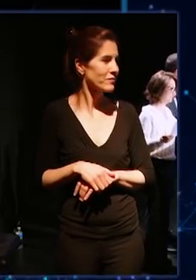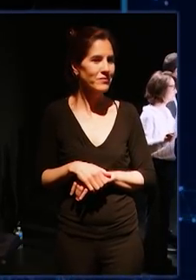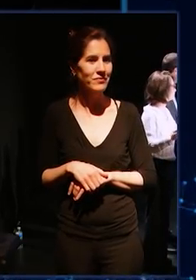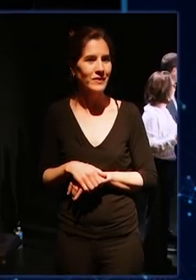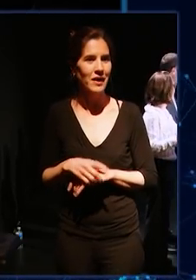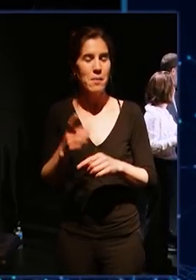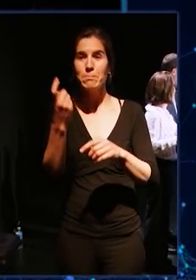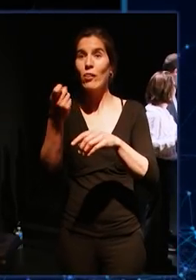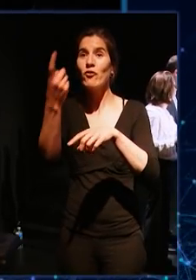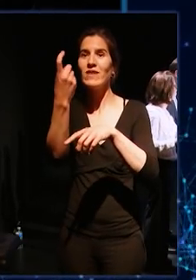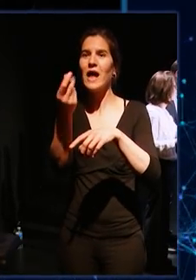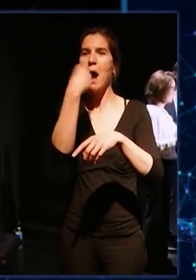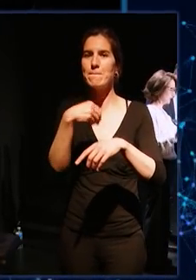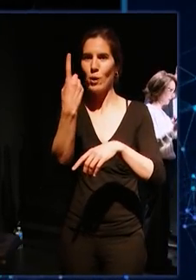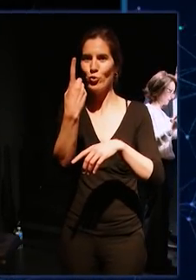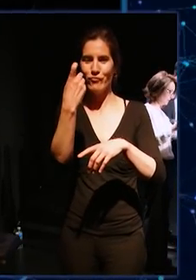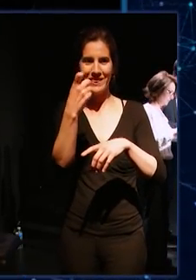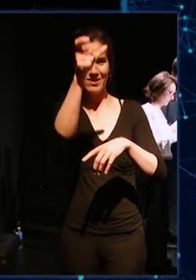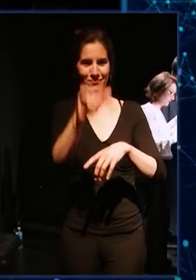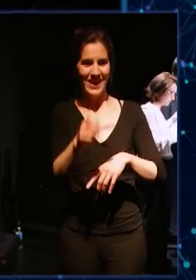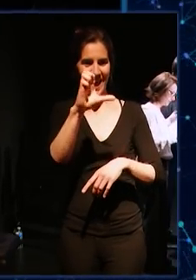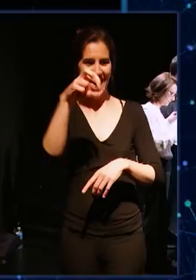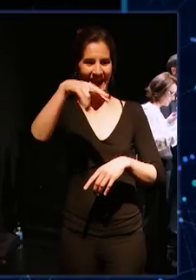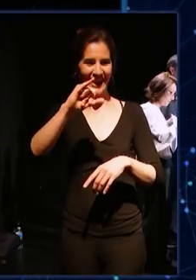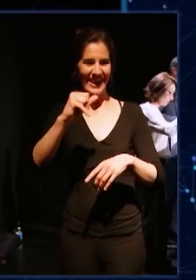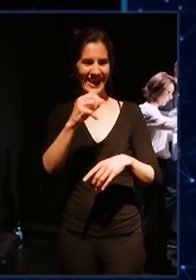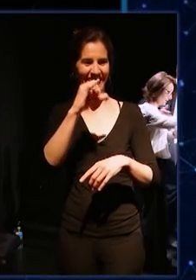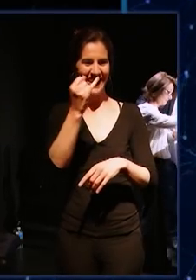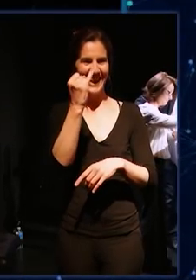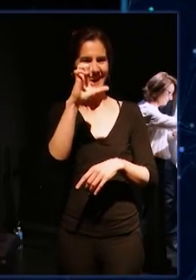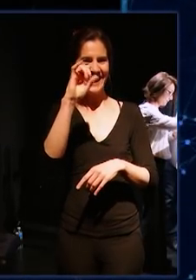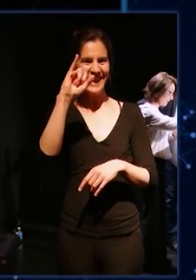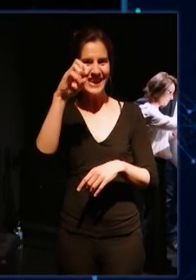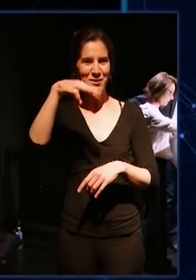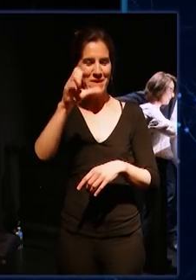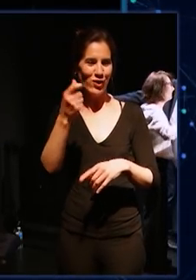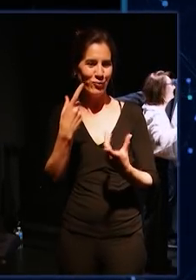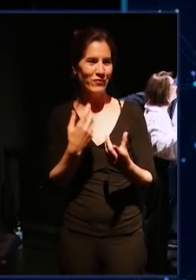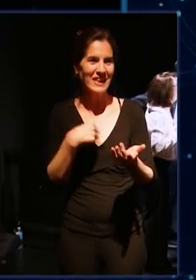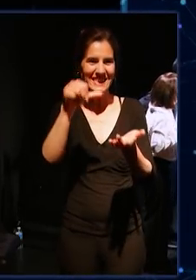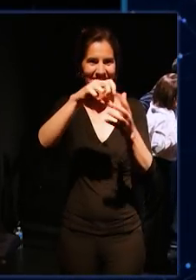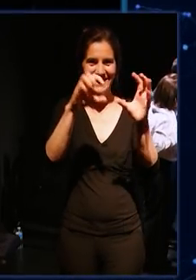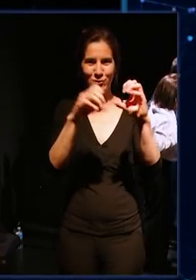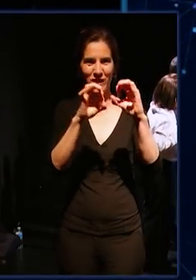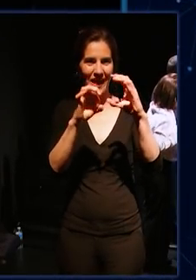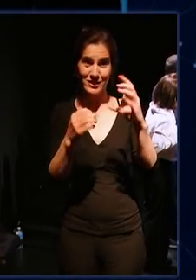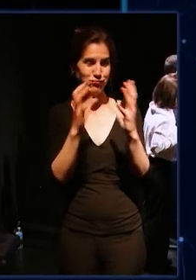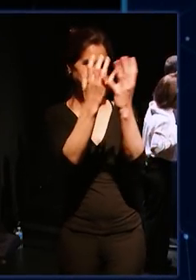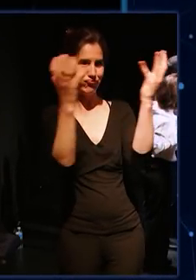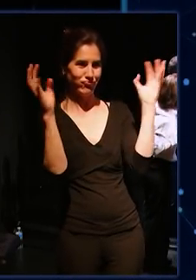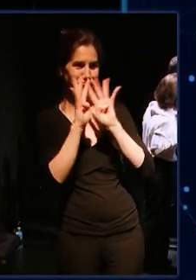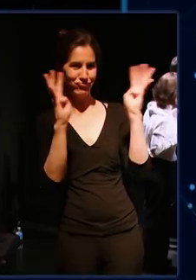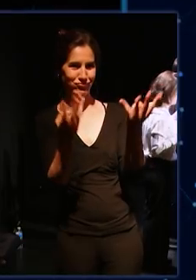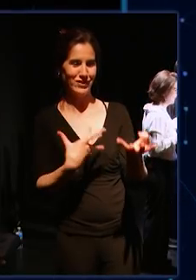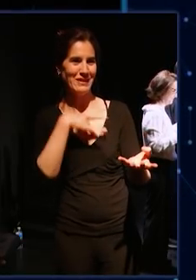Maria. Ens ha faltat l'Enric, eh? Enrique Jimeno, de Ciutadans, també. És que, clar, són tants que, és que no pot ser d'una altra manera. Deixeu-nos que presentem.